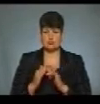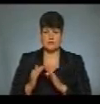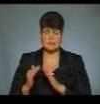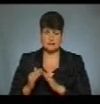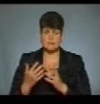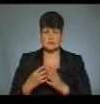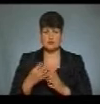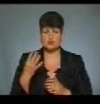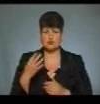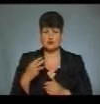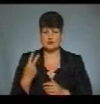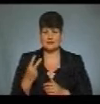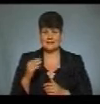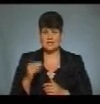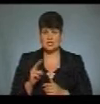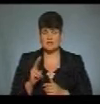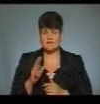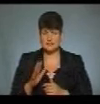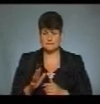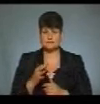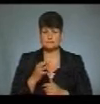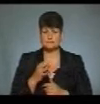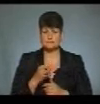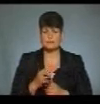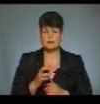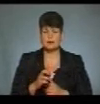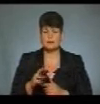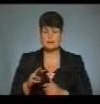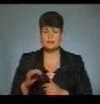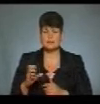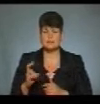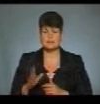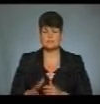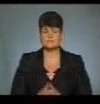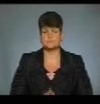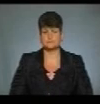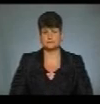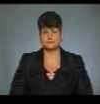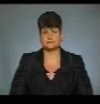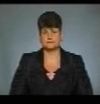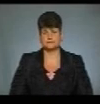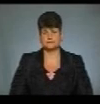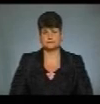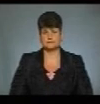майже 42 тисячі квартир, повідомив Богдан Мийськів. Богдан Буденчук, Андрій Бодак,